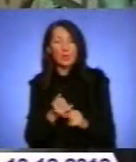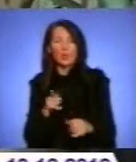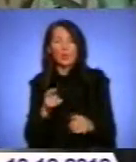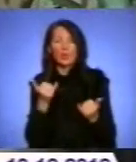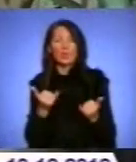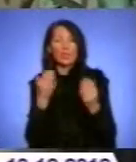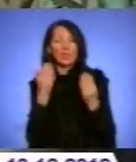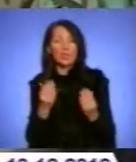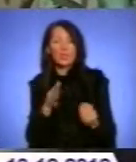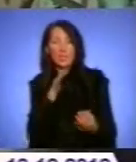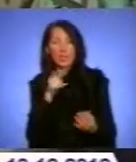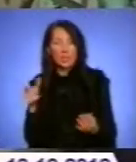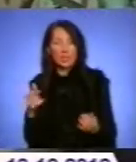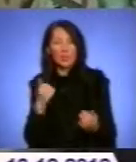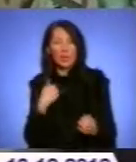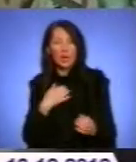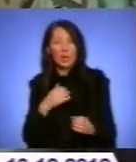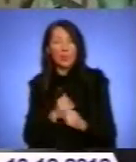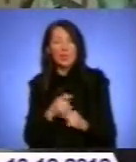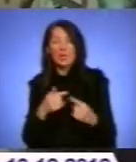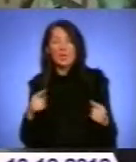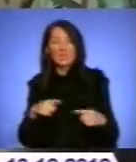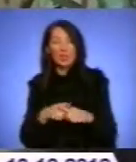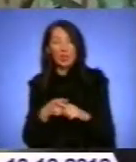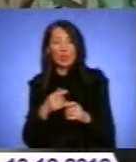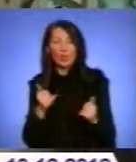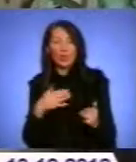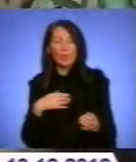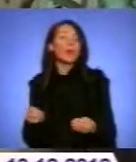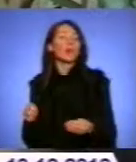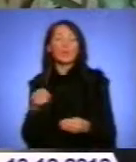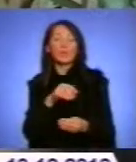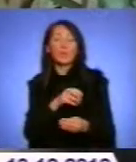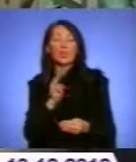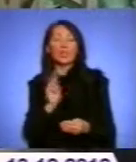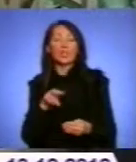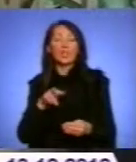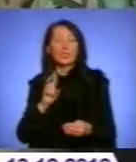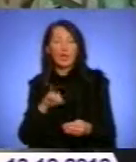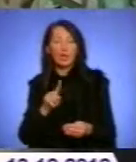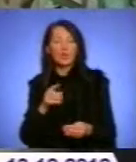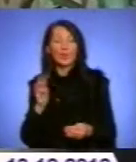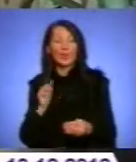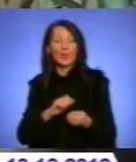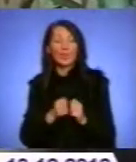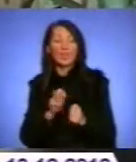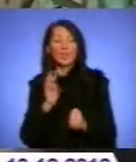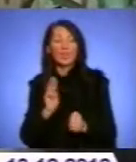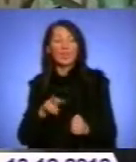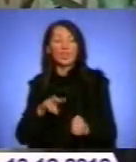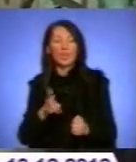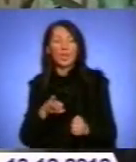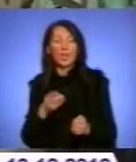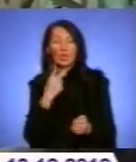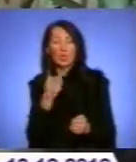ми пропрацьовуємо багато різних технологій. Наприклад, сьогодні ми сипали шлаком. Чому шлаком? Ми побачили, що вже стільки утворилося